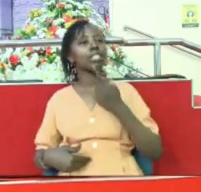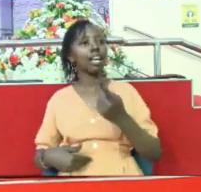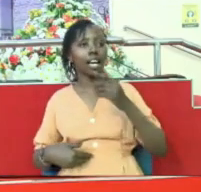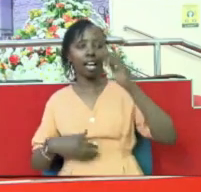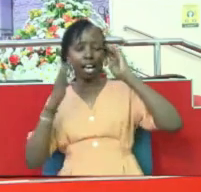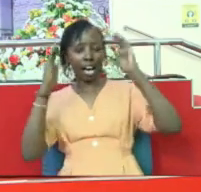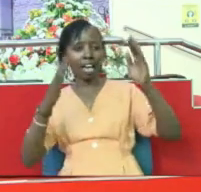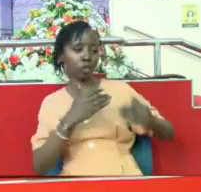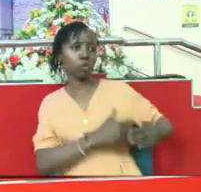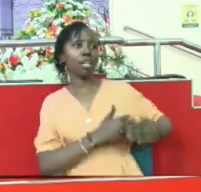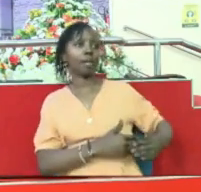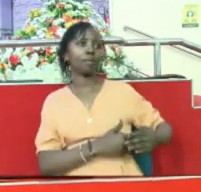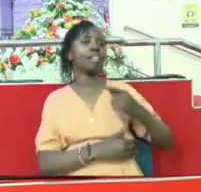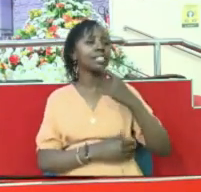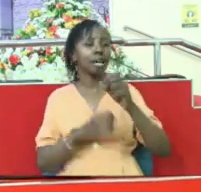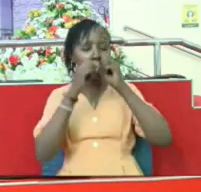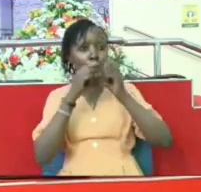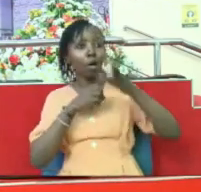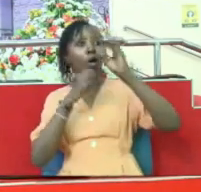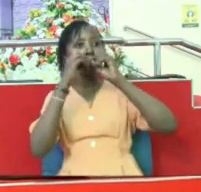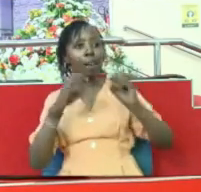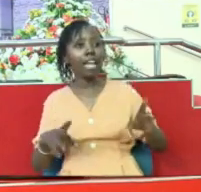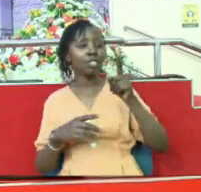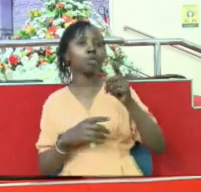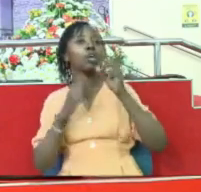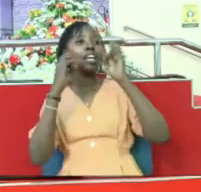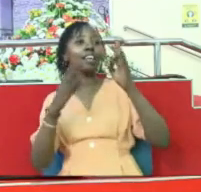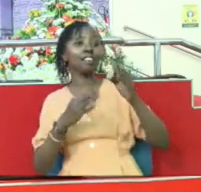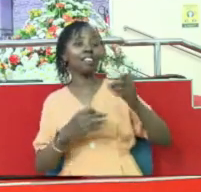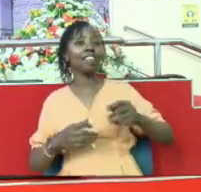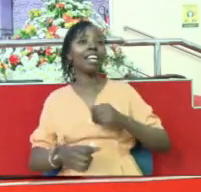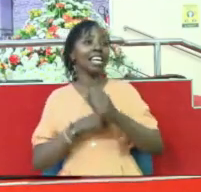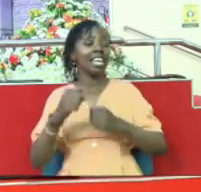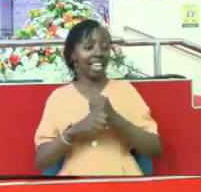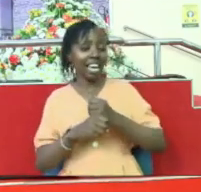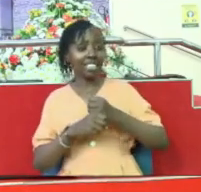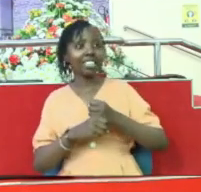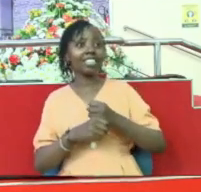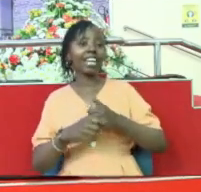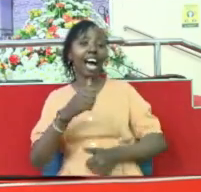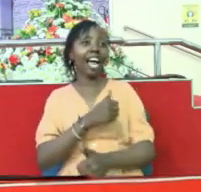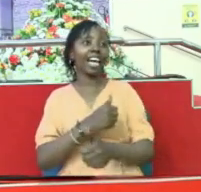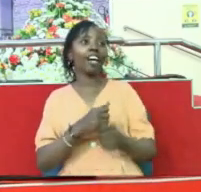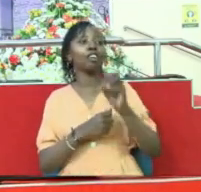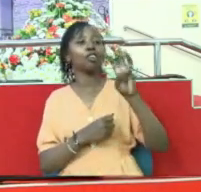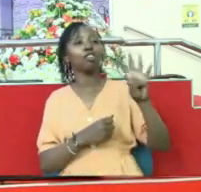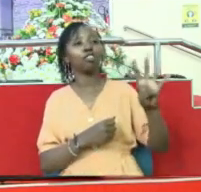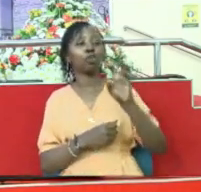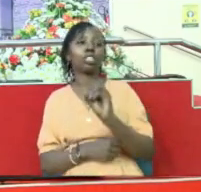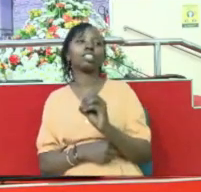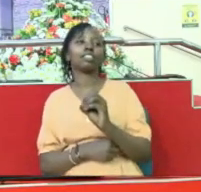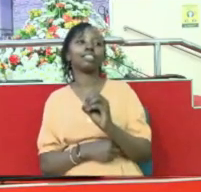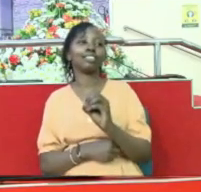them you are blessed if you are below 40. Umebarikiwa kama wewe uko miaka 40. Usimuulize miaka yake. Usimuulize. Lakini mwambie you are blessed if you are below 40.